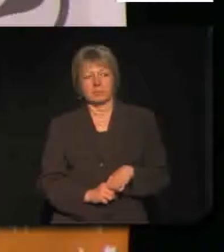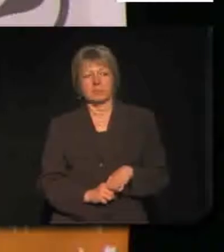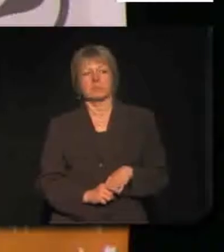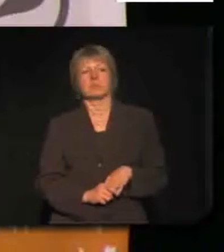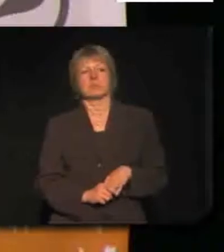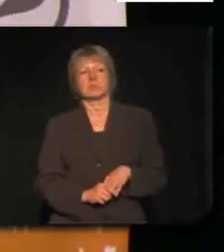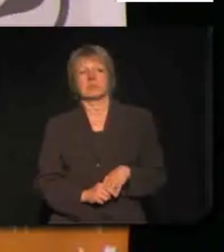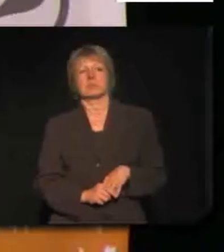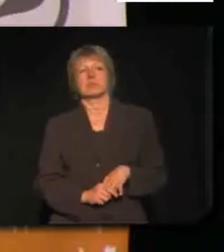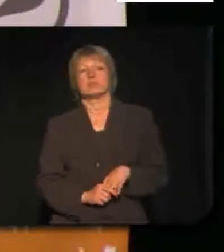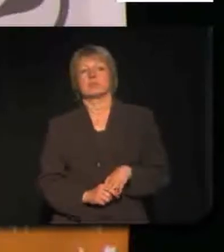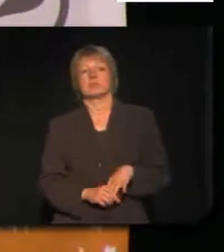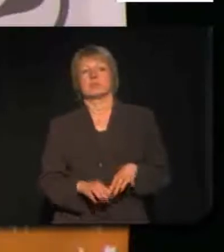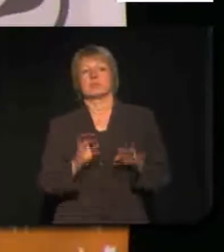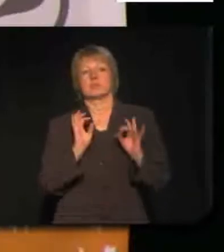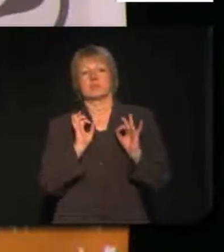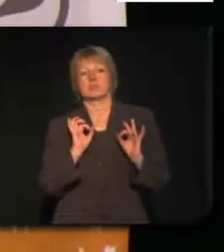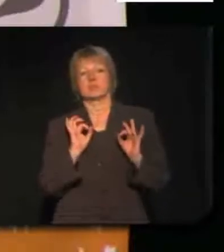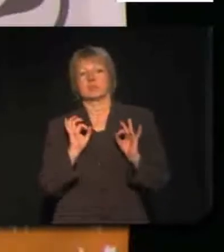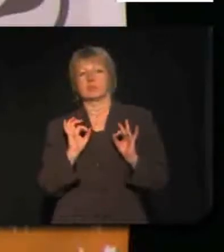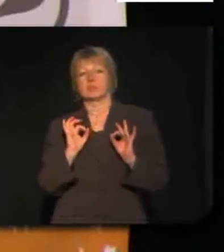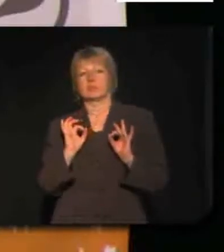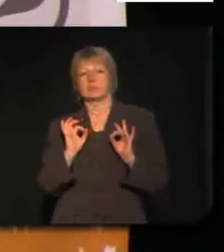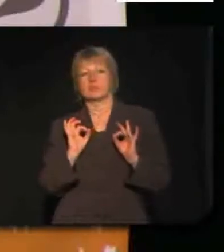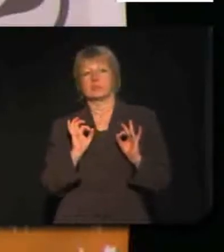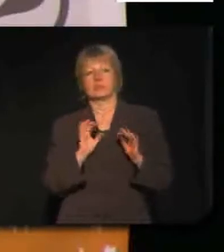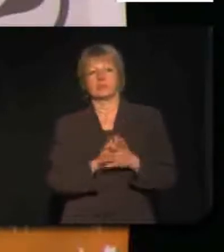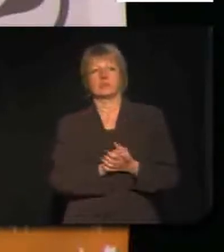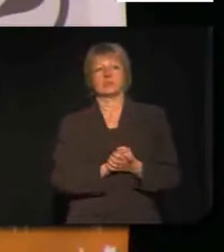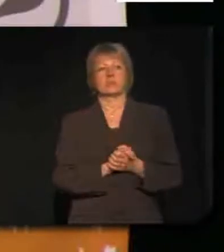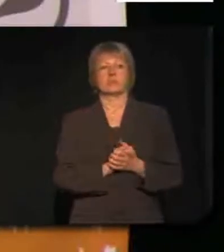gut schaut startklar aus damit